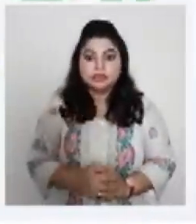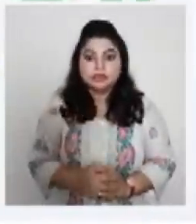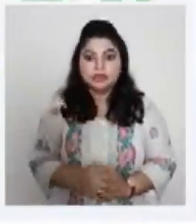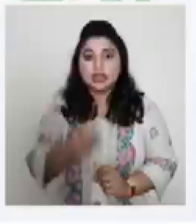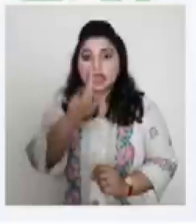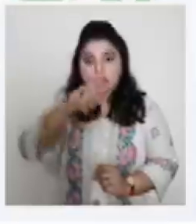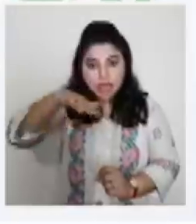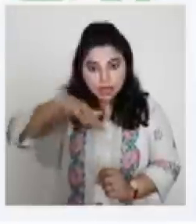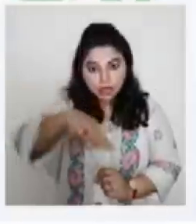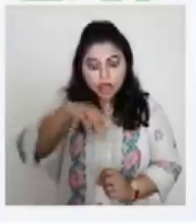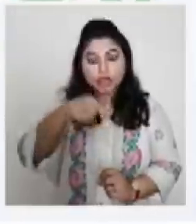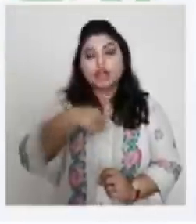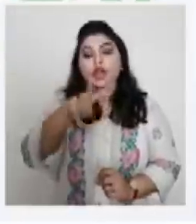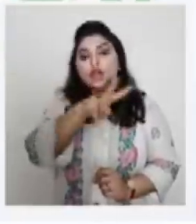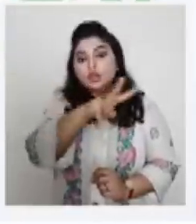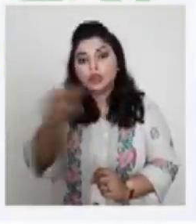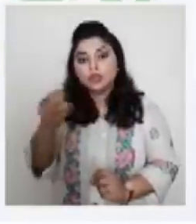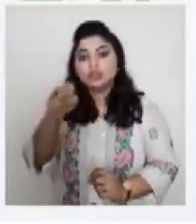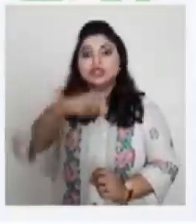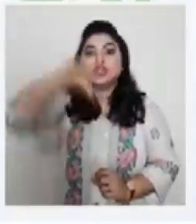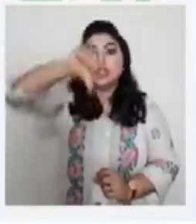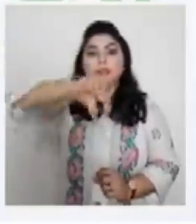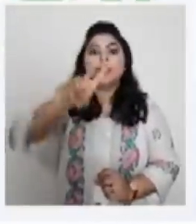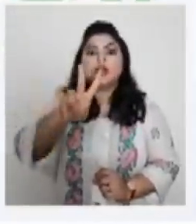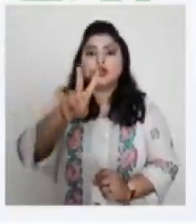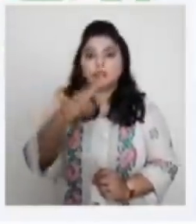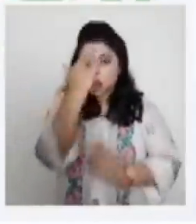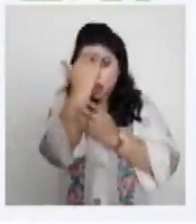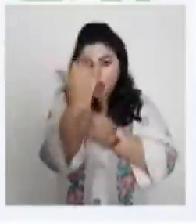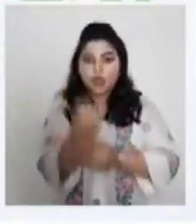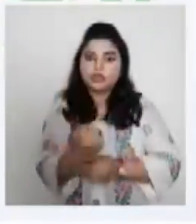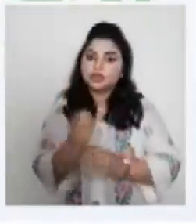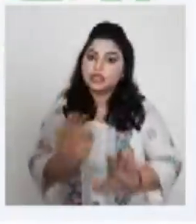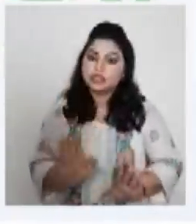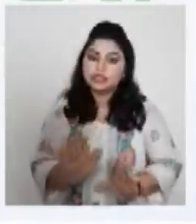হার ২৩.৩৯%। এ পর্যন্ত শনাক্ত